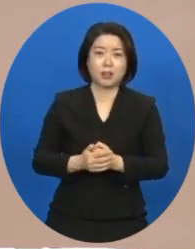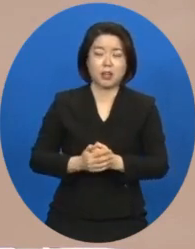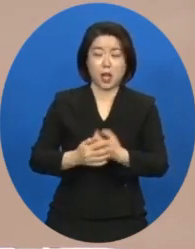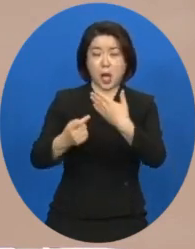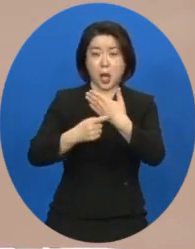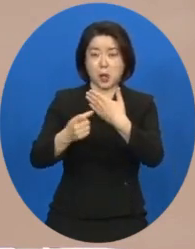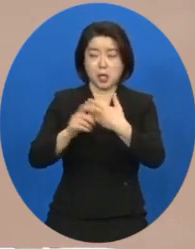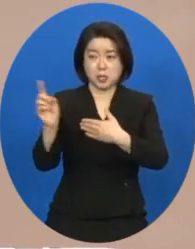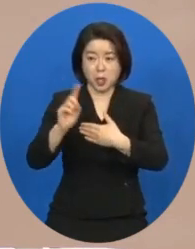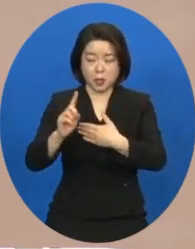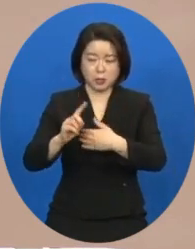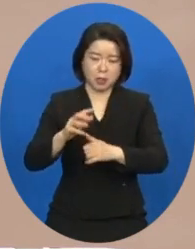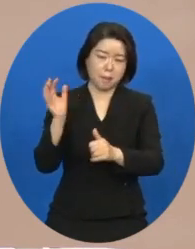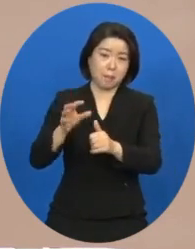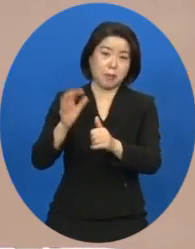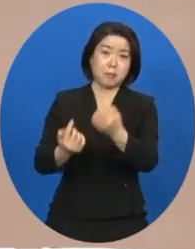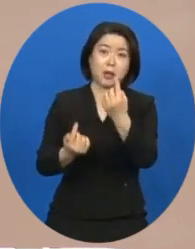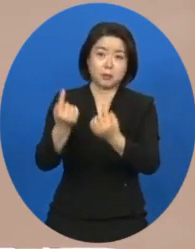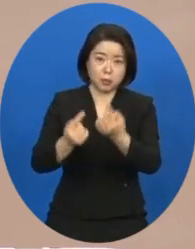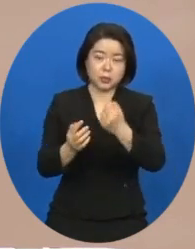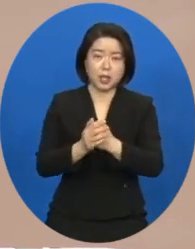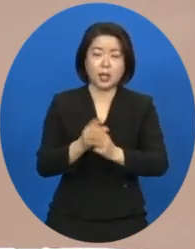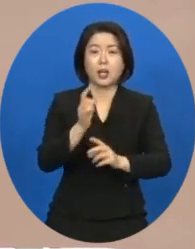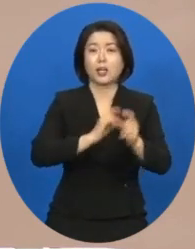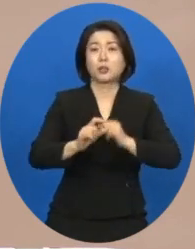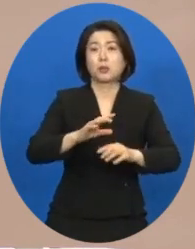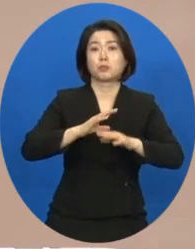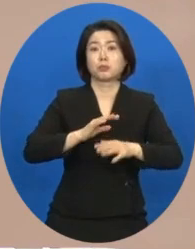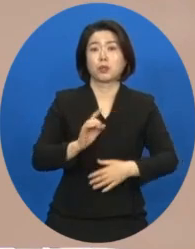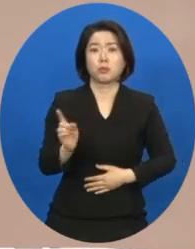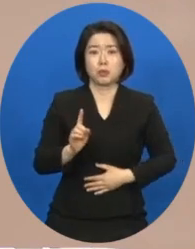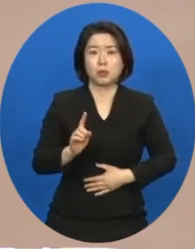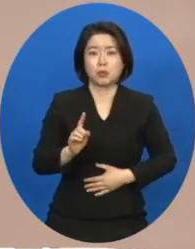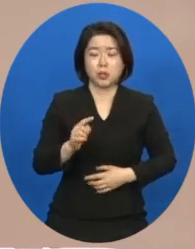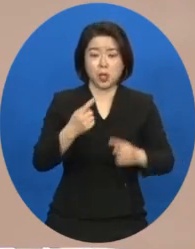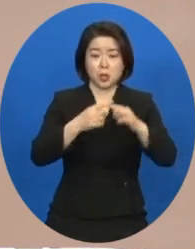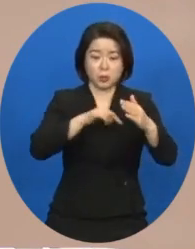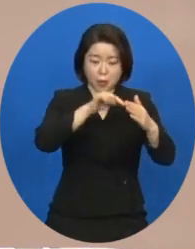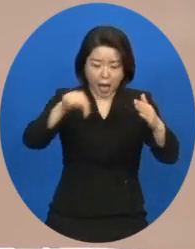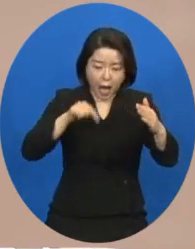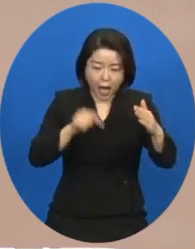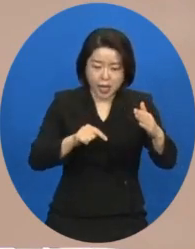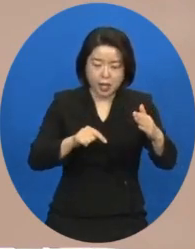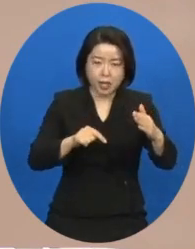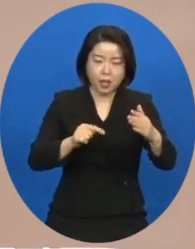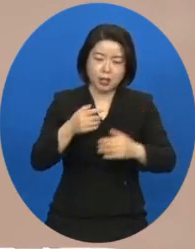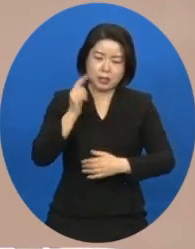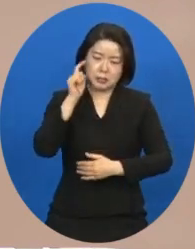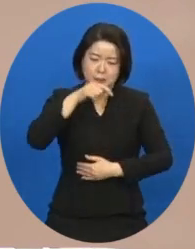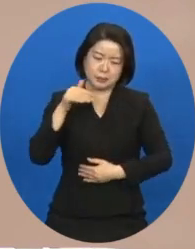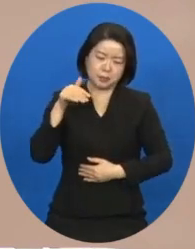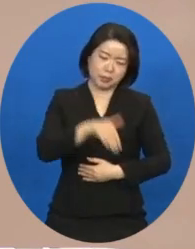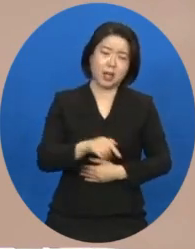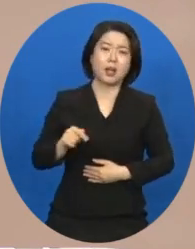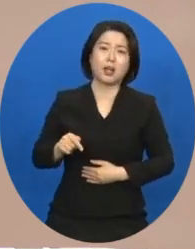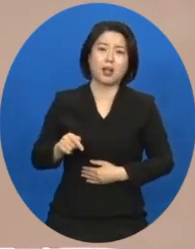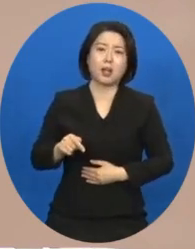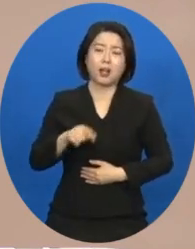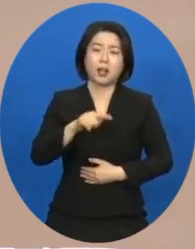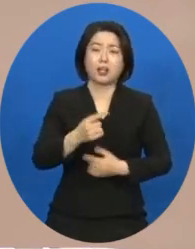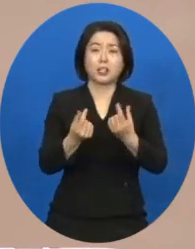외적인 어떤 핍박보다 더 무서운 게 내적인 타락이에요. 그런 일이 벌어질